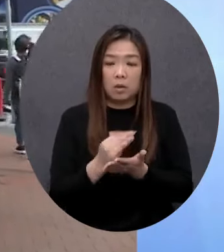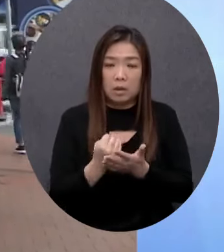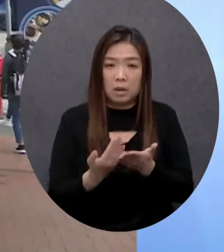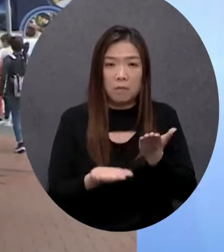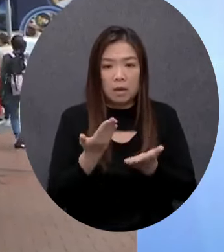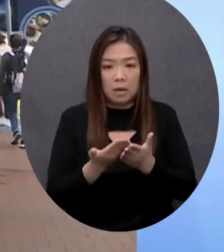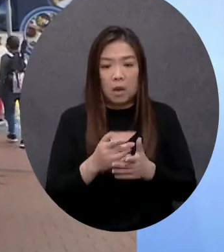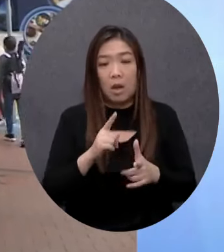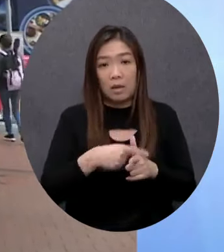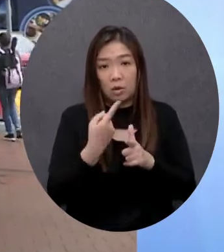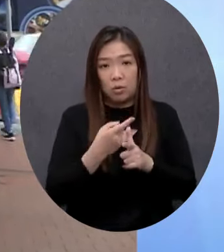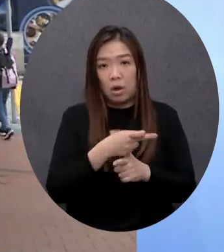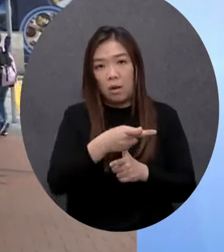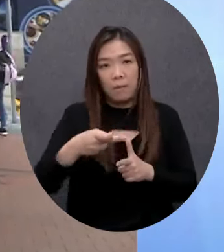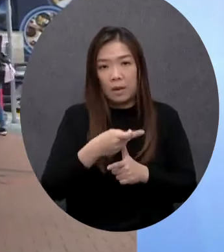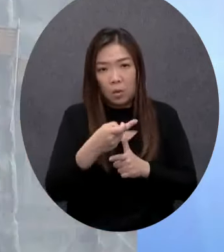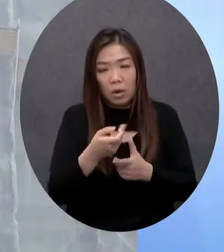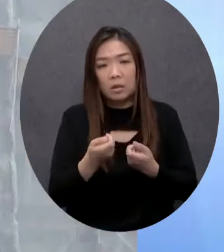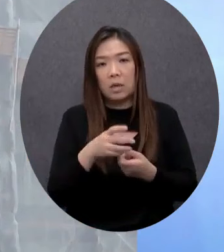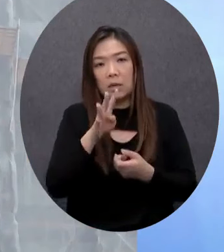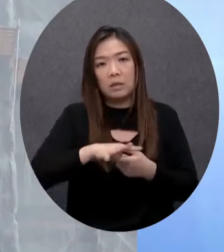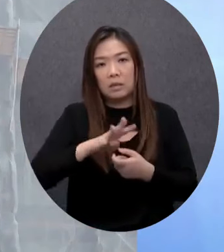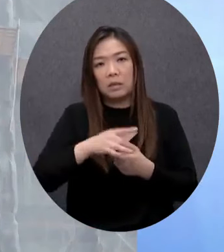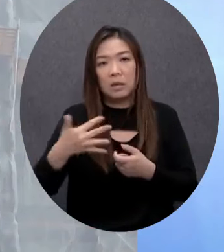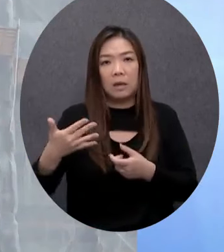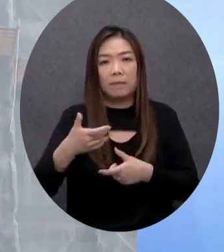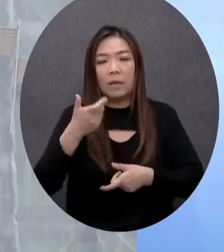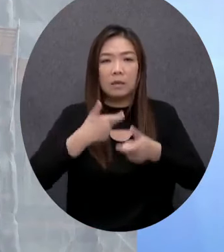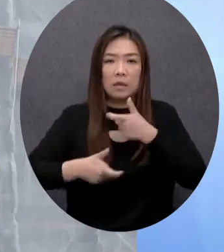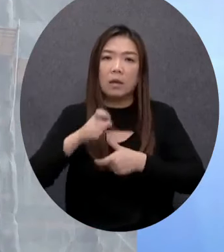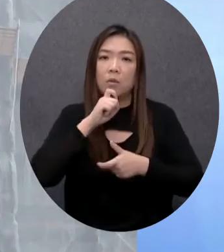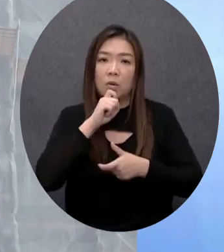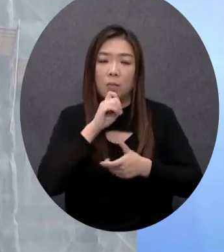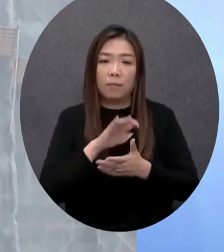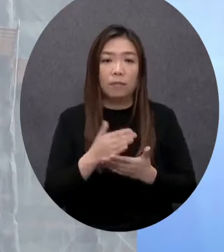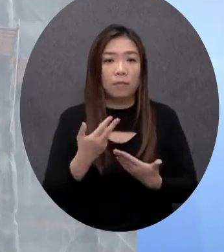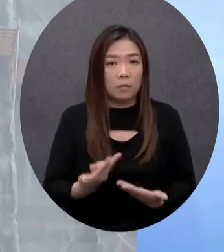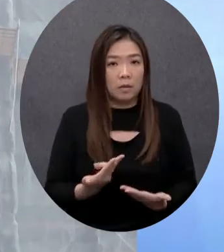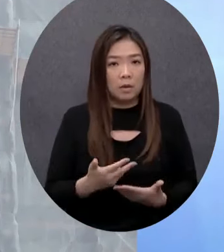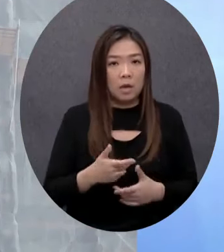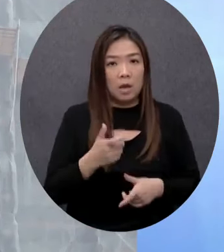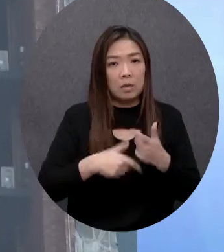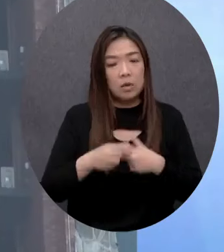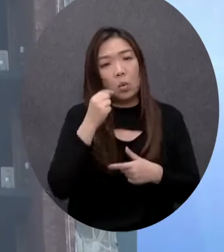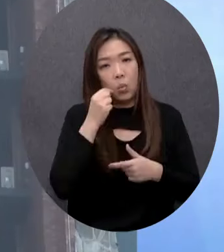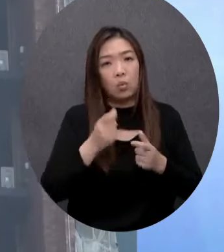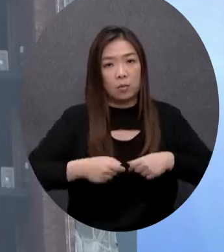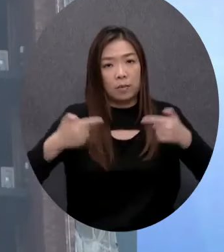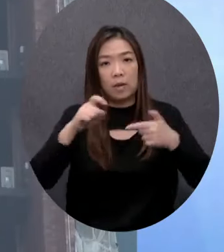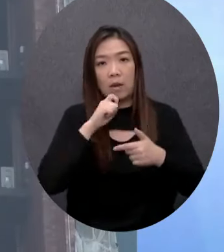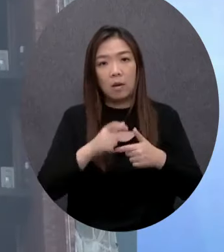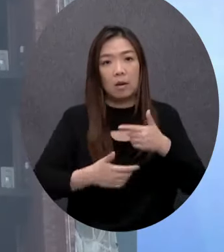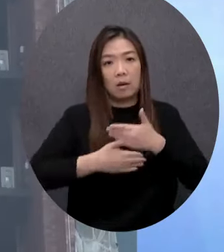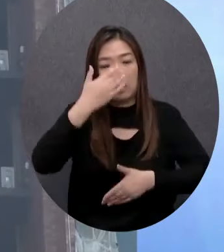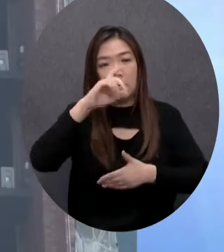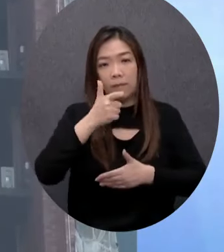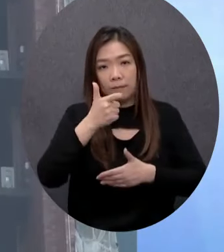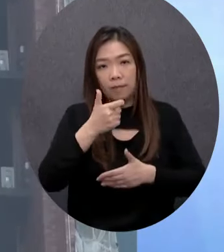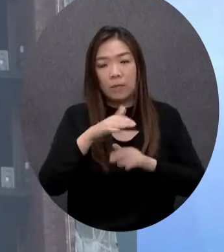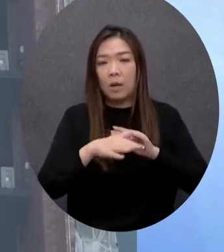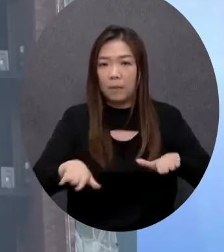一個月平均只係得4,000多宗。咁所以咧，大家見到咧個市場係活躍咗，個樓價亦都平穩